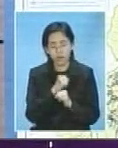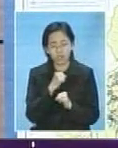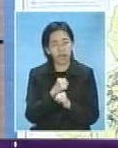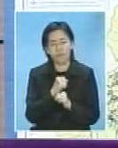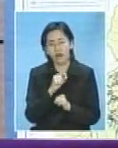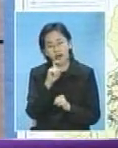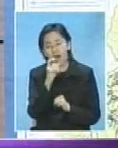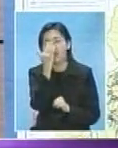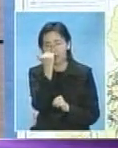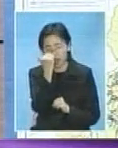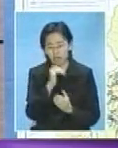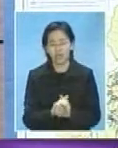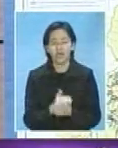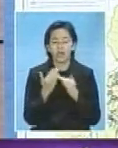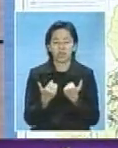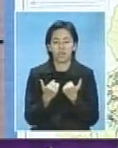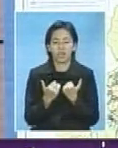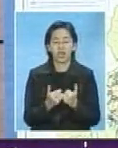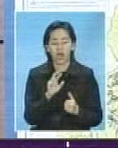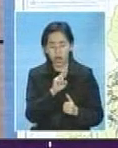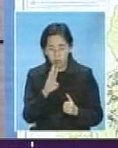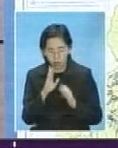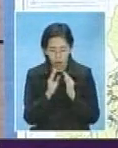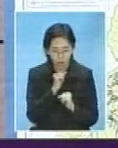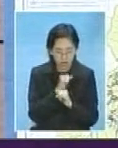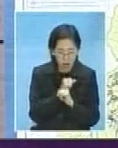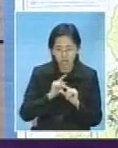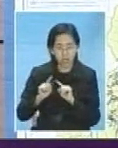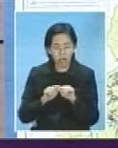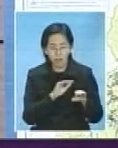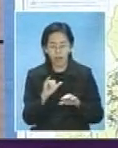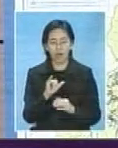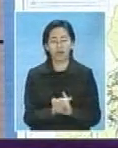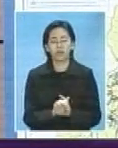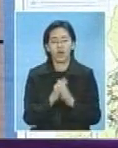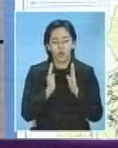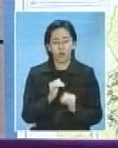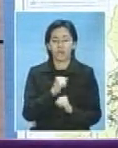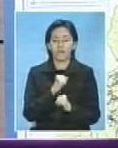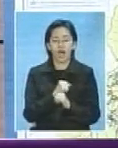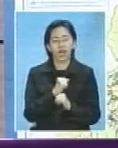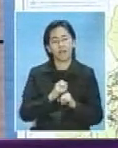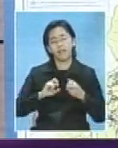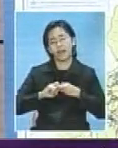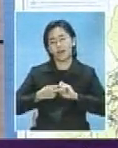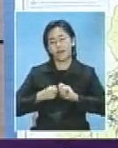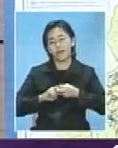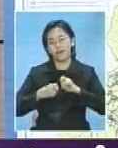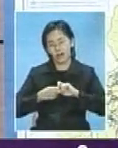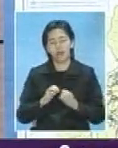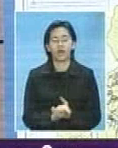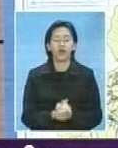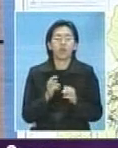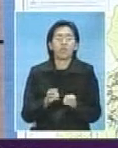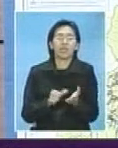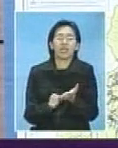ได้ก็คือการที่เมื่อระบบและองค์กรไม่ทำงานแล้วเมื่อปัจจัยในเรื่องของคนมีปัญหาการแก้ไข